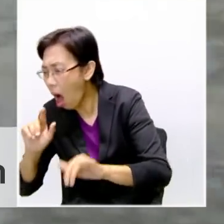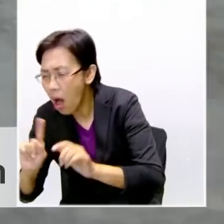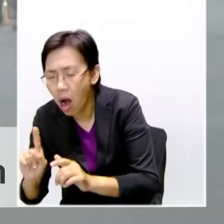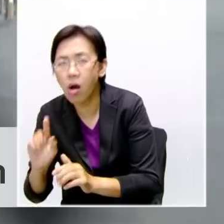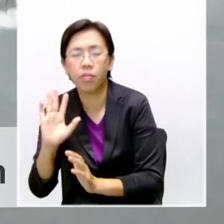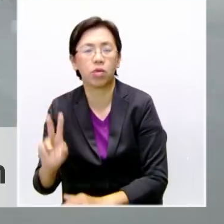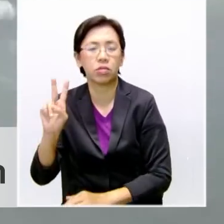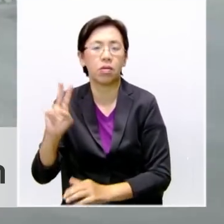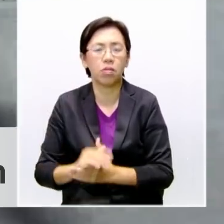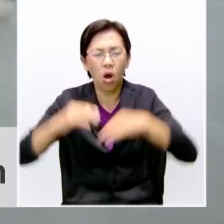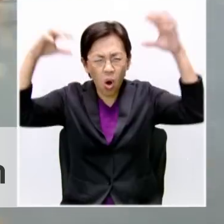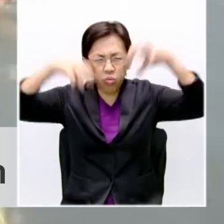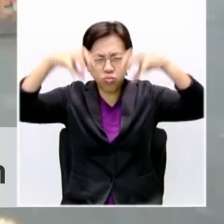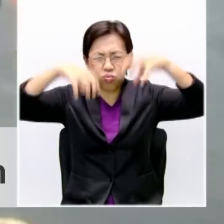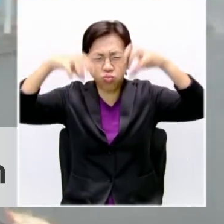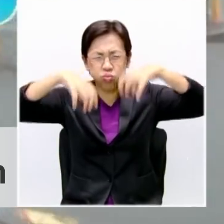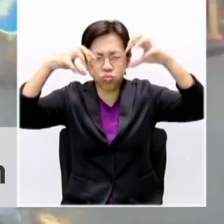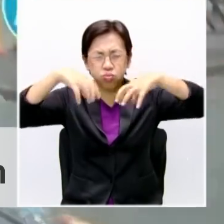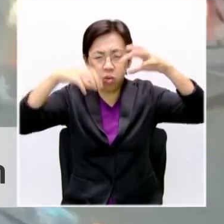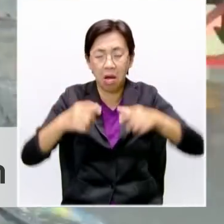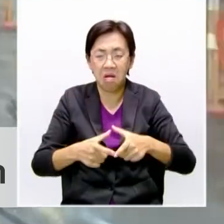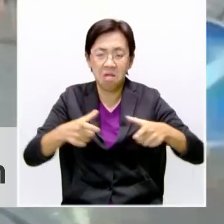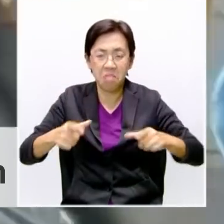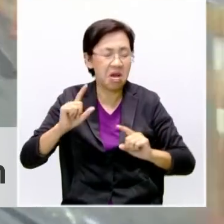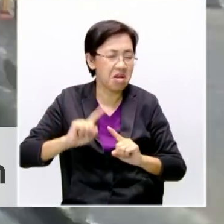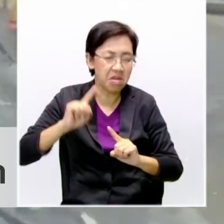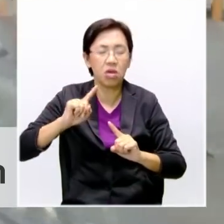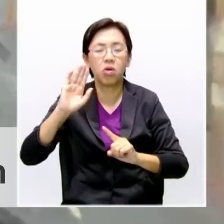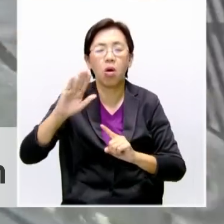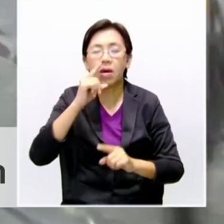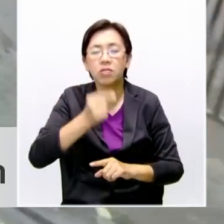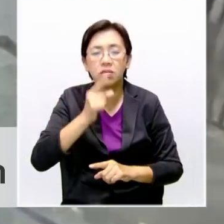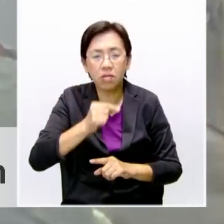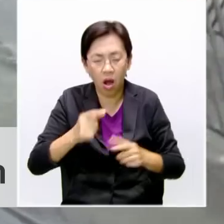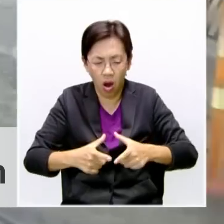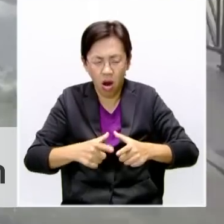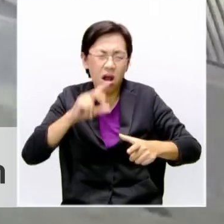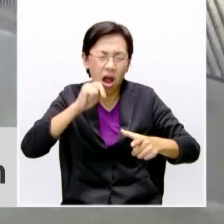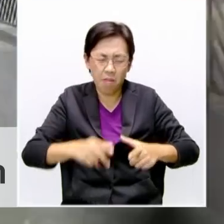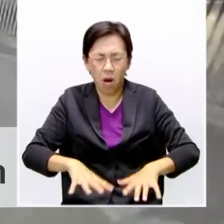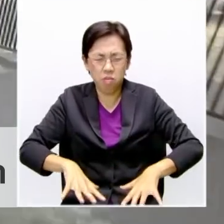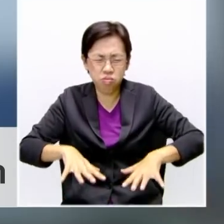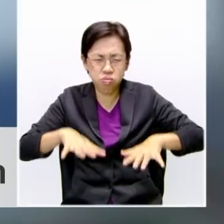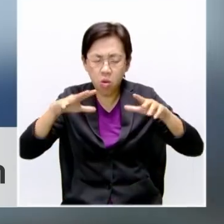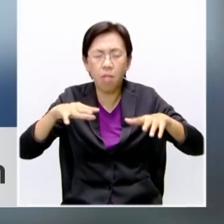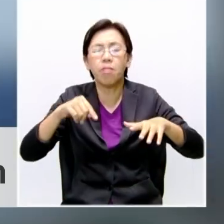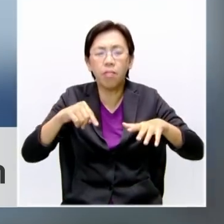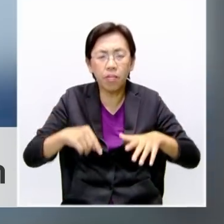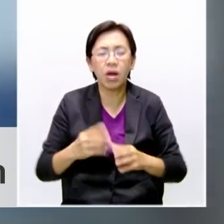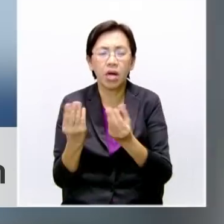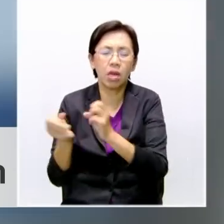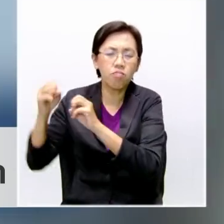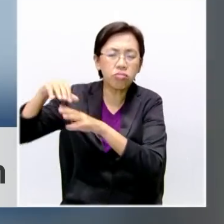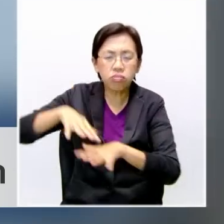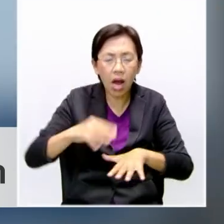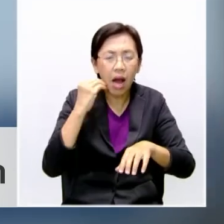ที่ฝนกระหน่ำเมืองโอ๊คแลนด์เมืองใหญ่ที่สุดของนิวซีแลนด์สร้างความเสียหายอย่างกว้างขวางเกิดดินถล่มทับบ้านเรือประ